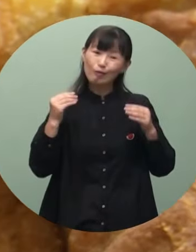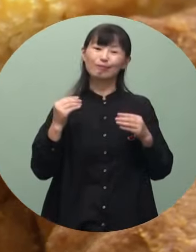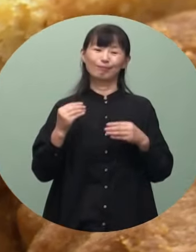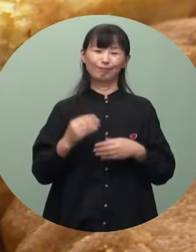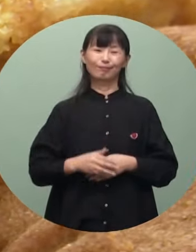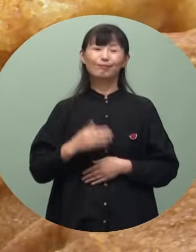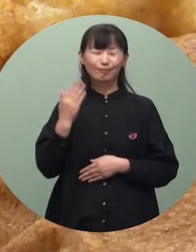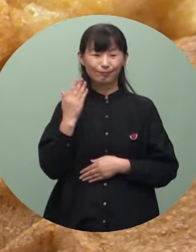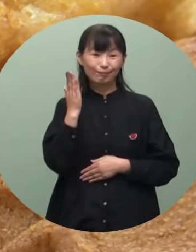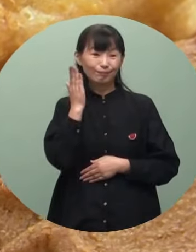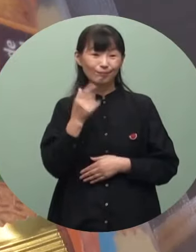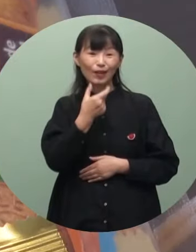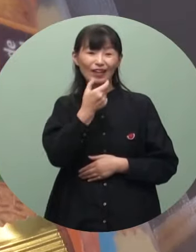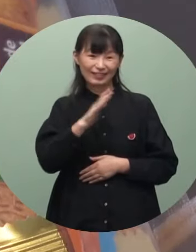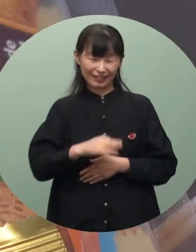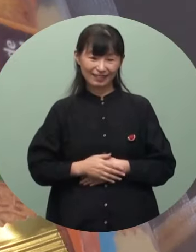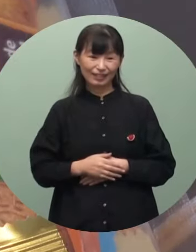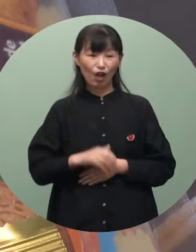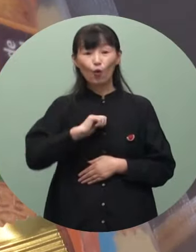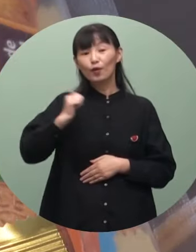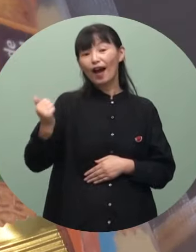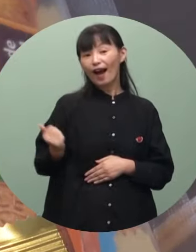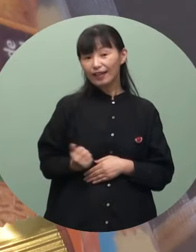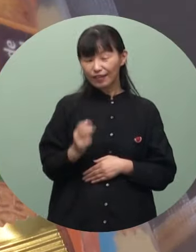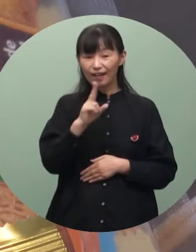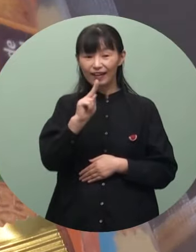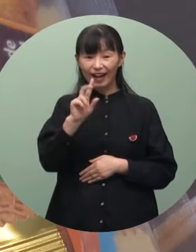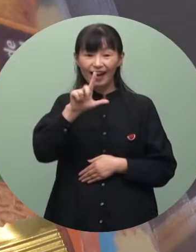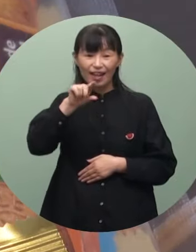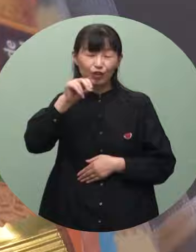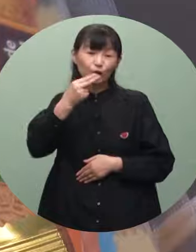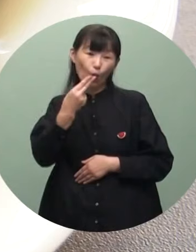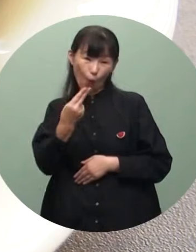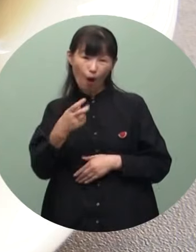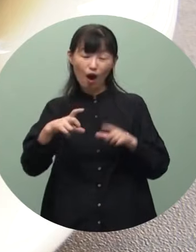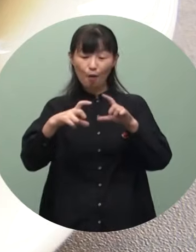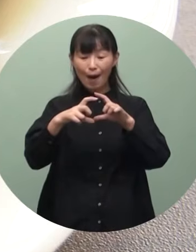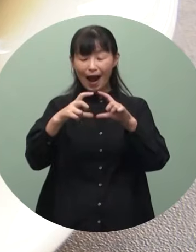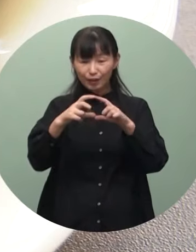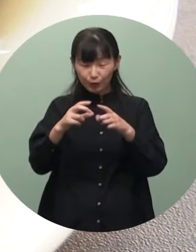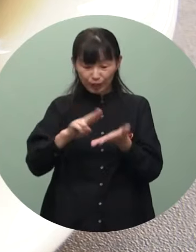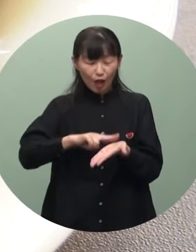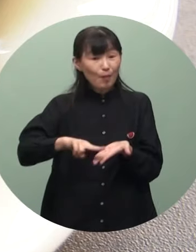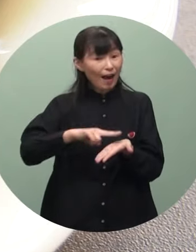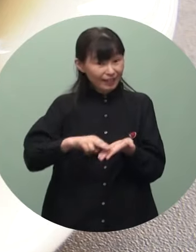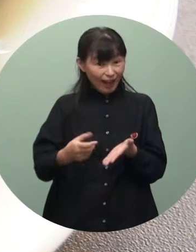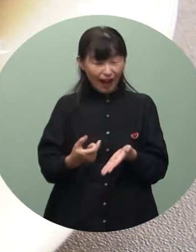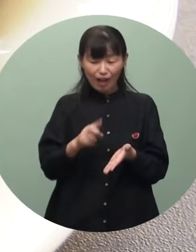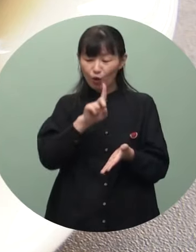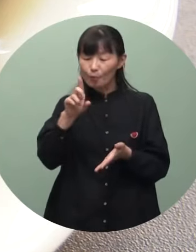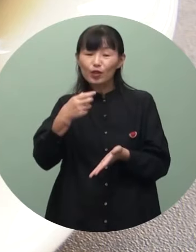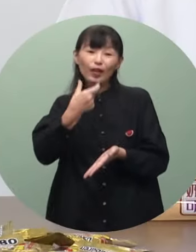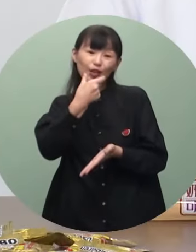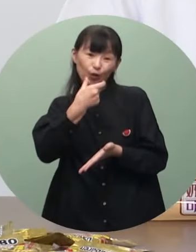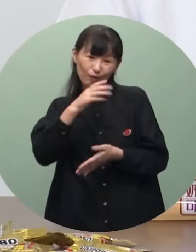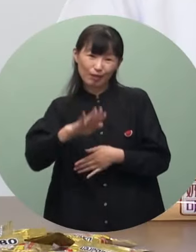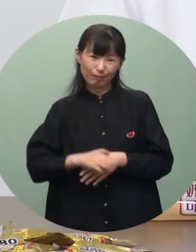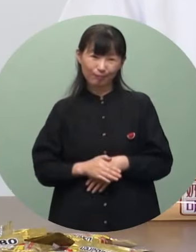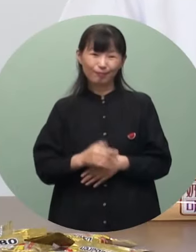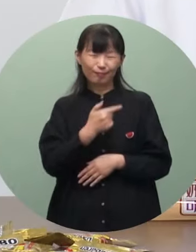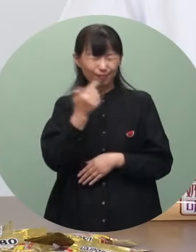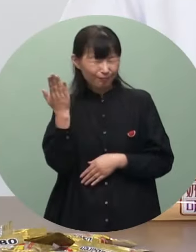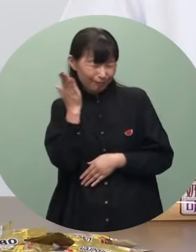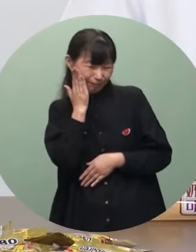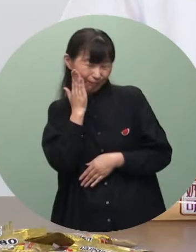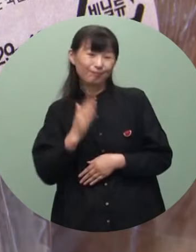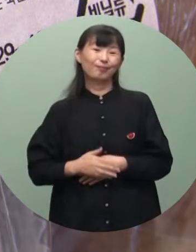とろける食感になります。 フランスのサンミシェルガレット、丸いバタービスケットになってるんですよね、うん、楽しんでいただ